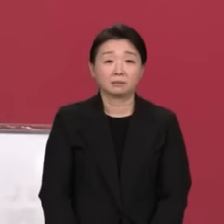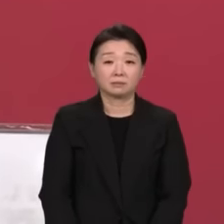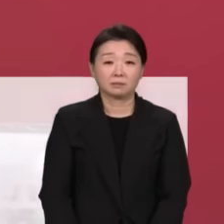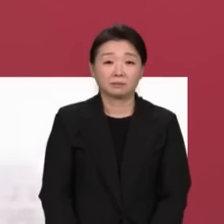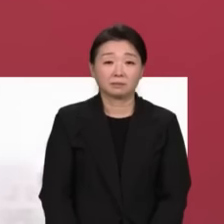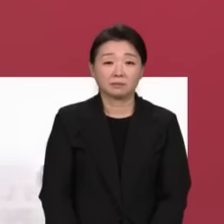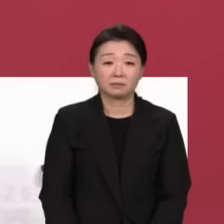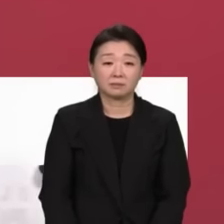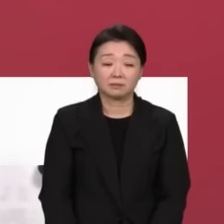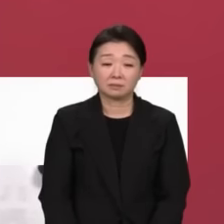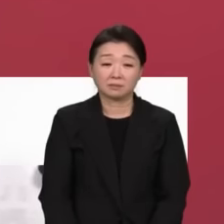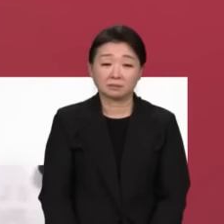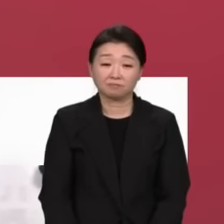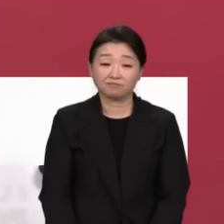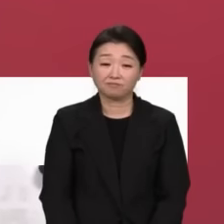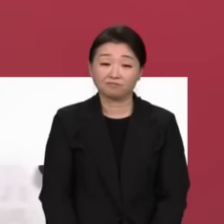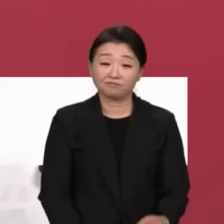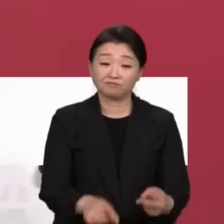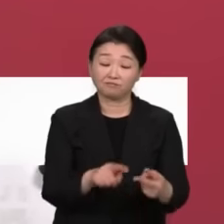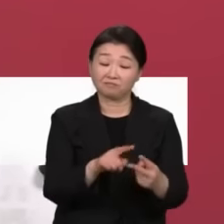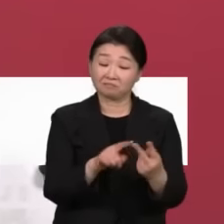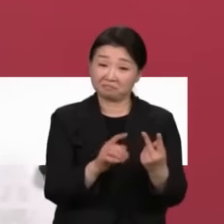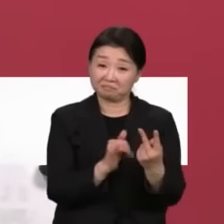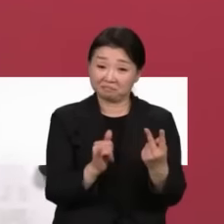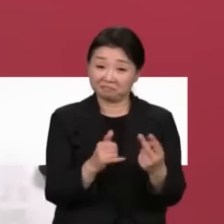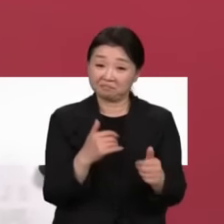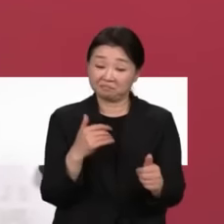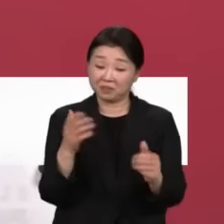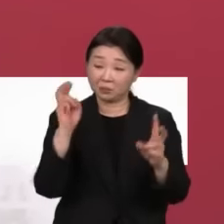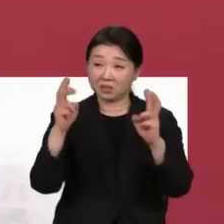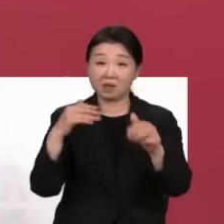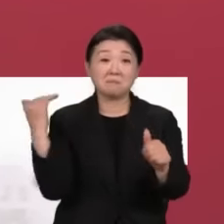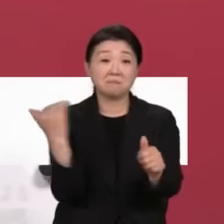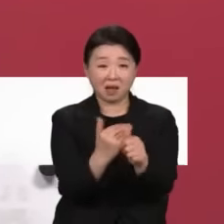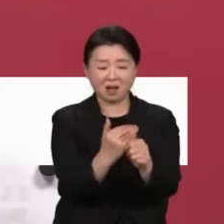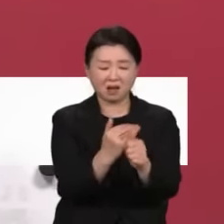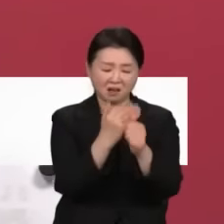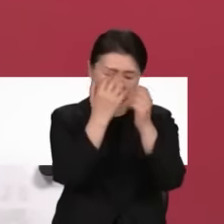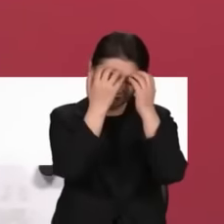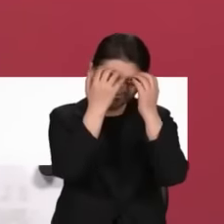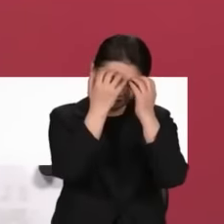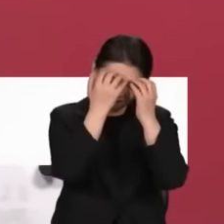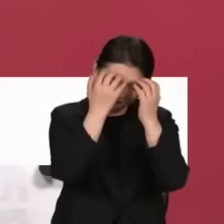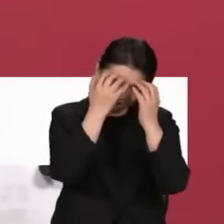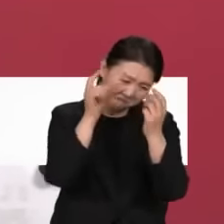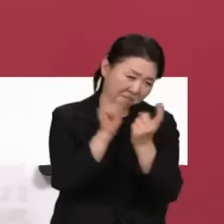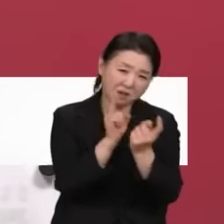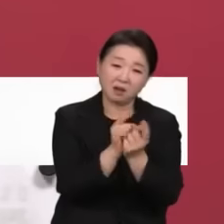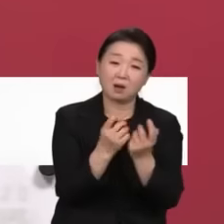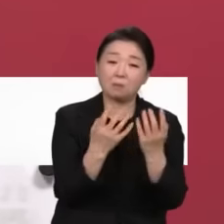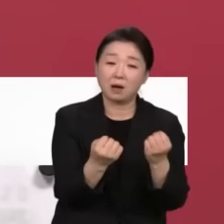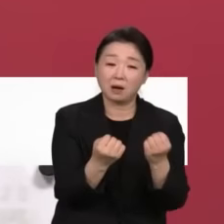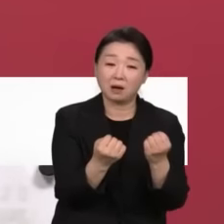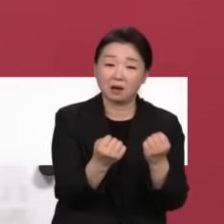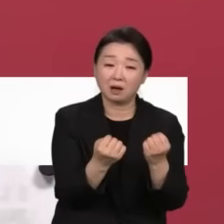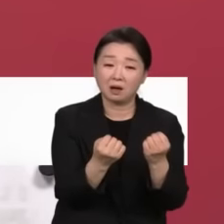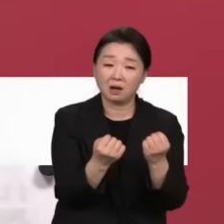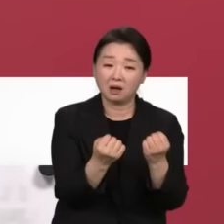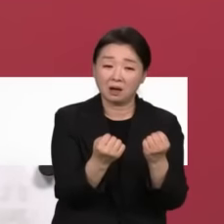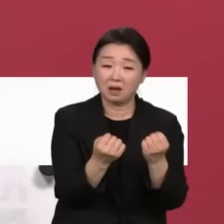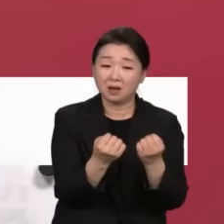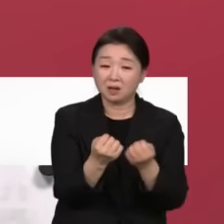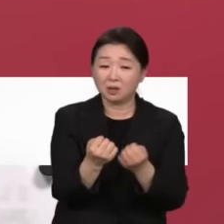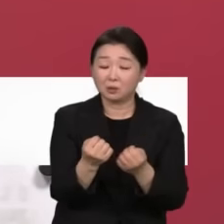그분들이 직장에서 이 잘리고 박해를 받는 온갖 고난을 겪으면서 대선과 또